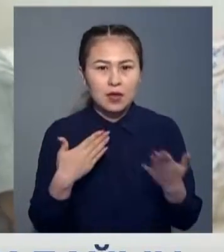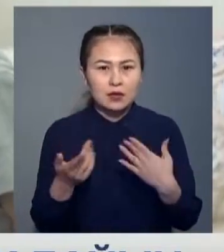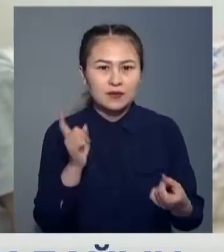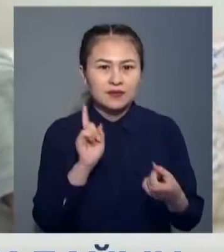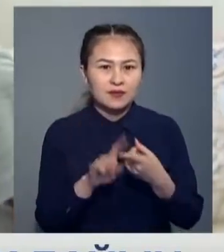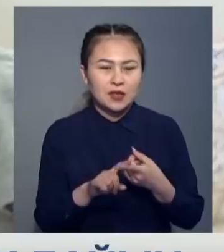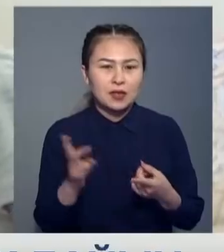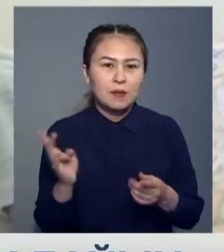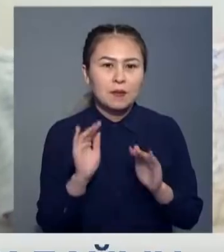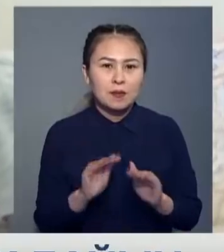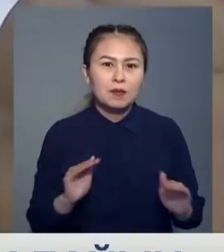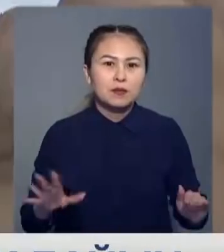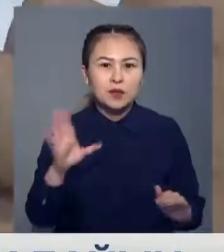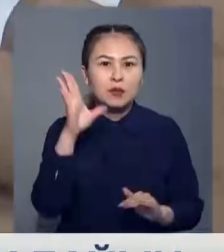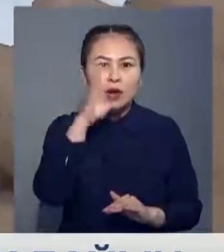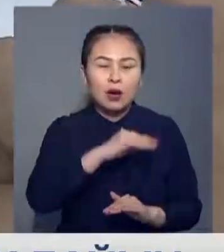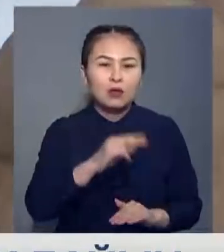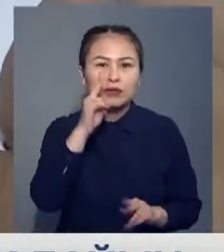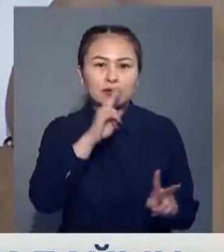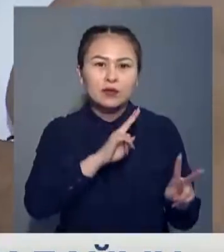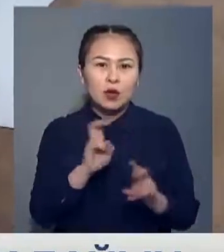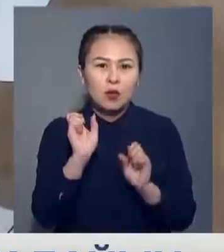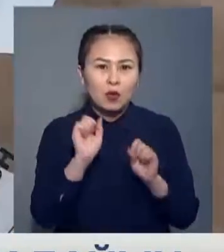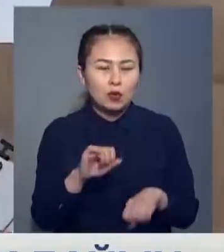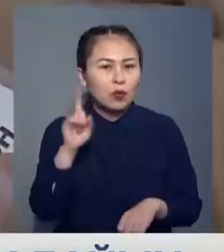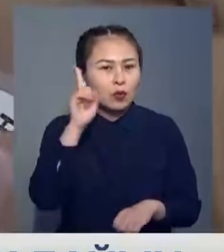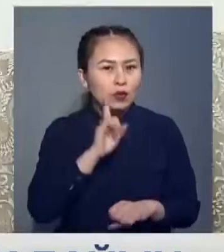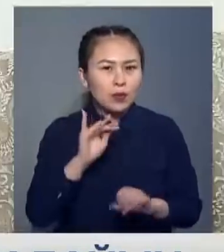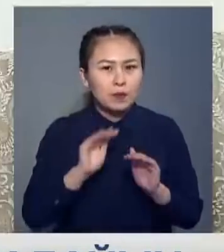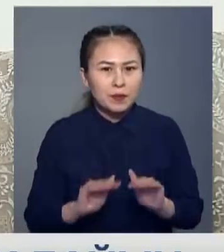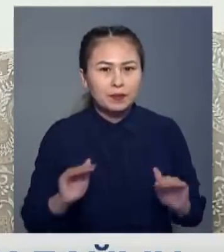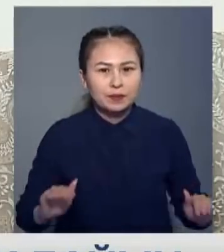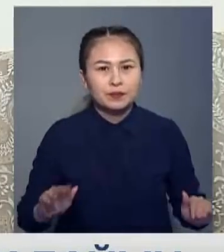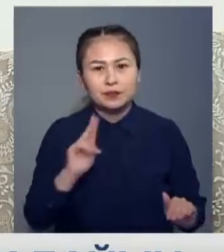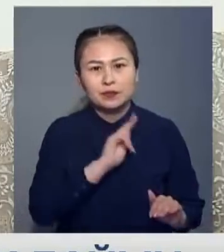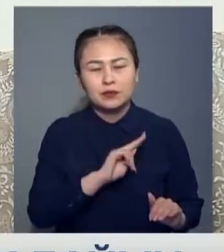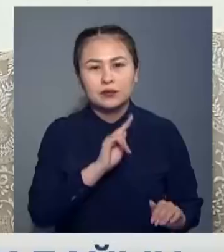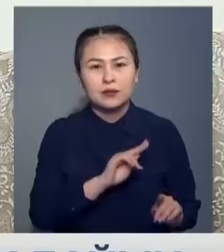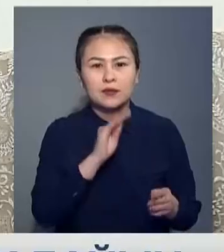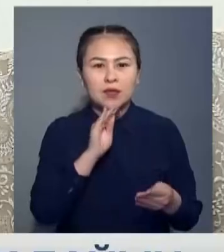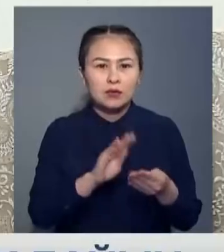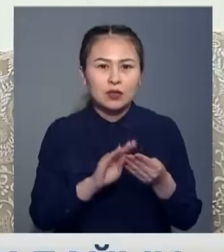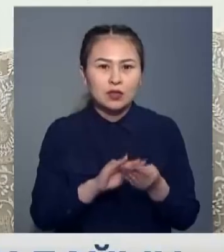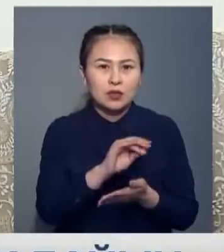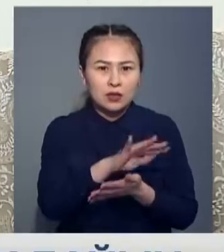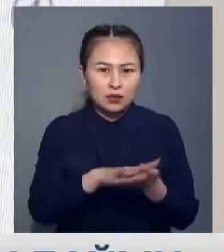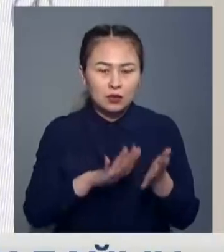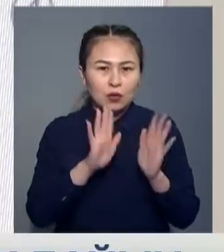байланыс орнатылады. Бұл баланың үлгерімін бақылауға қолайлы. Ал өңірлердегі балабақшалары жұмысын штат